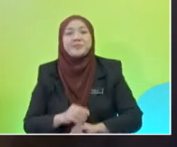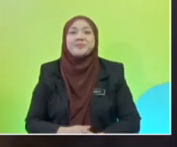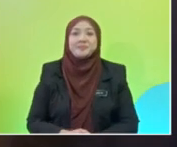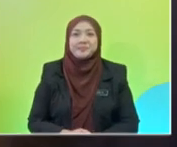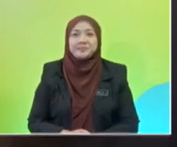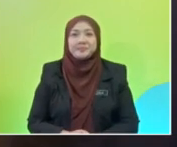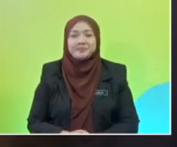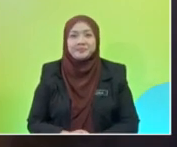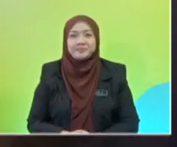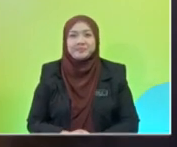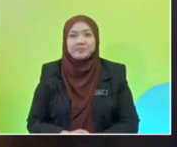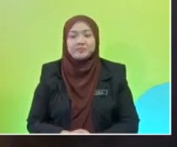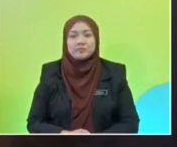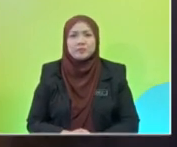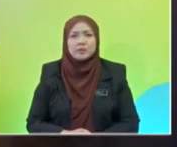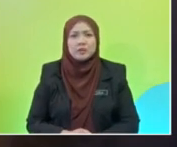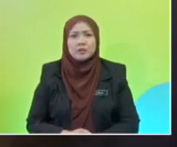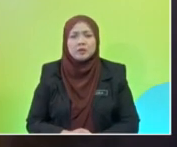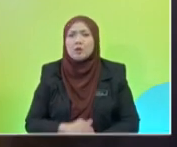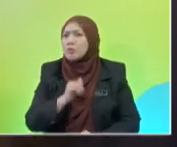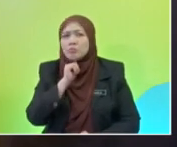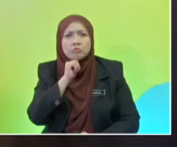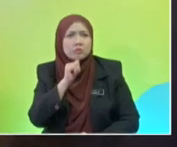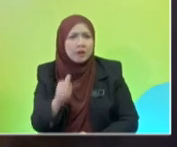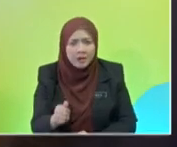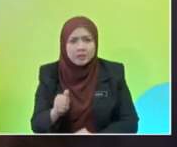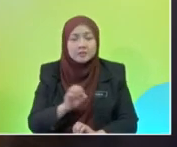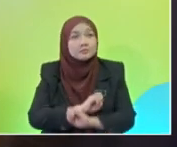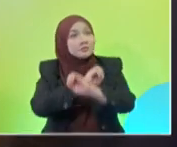bersamanya bukan saja siang saja ataupun turun saja